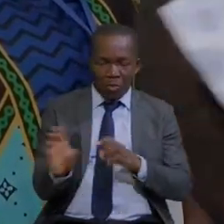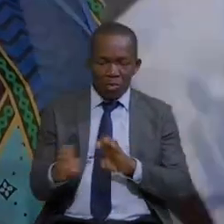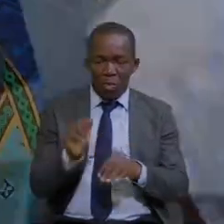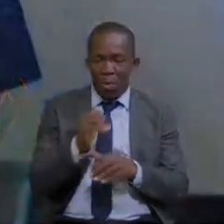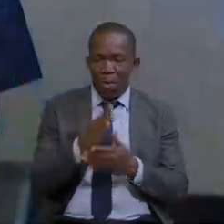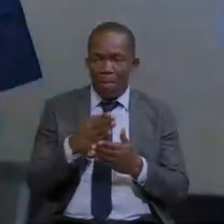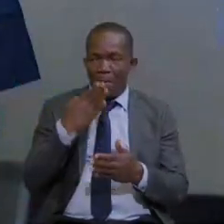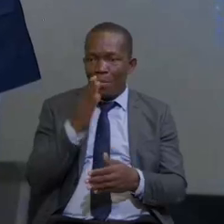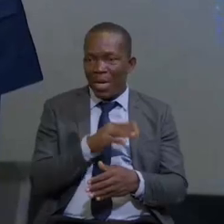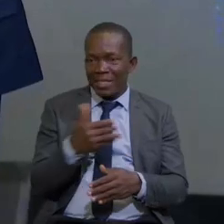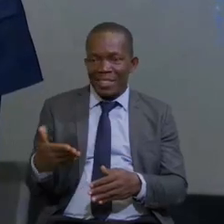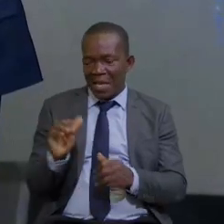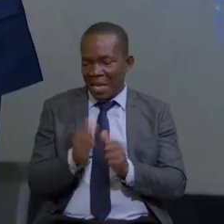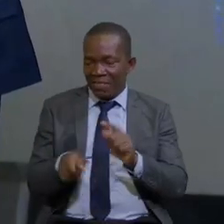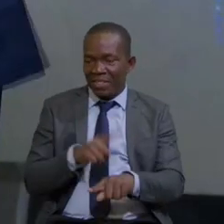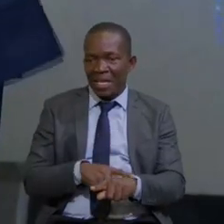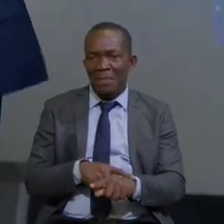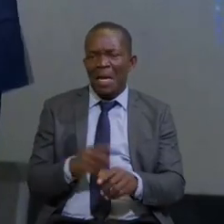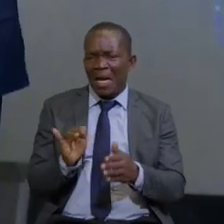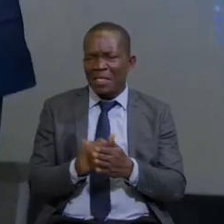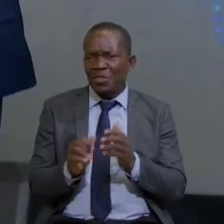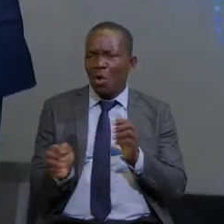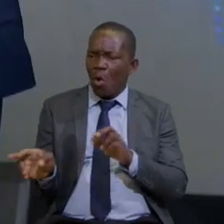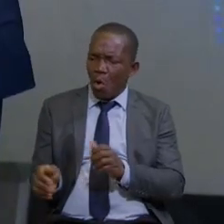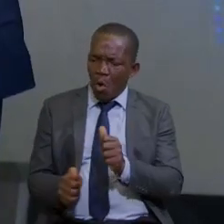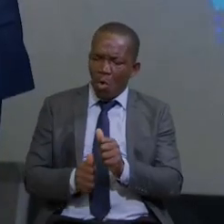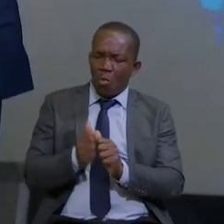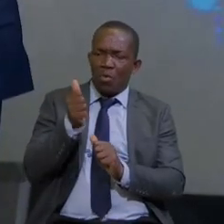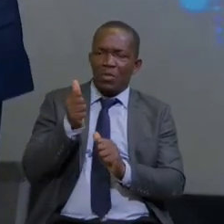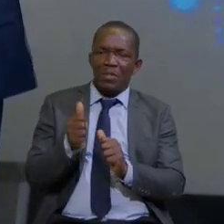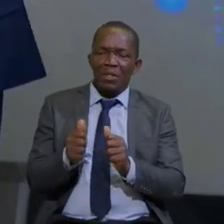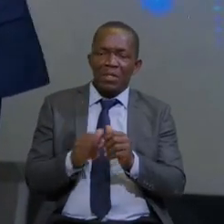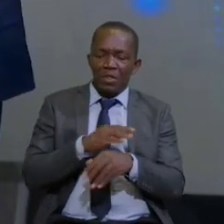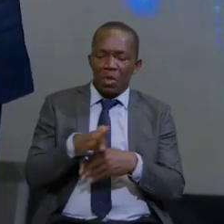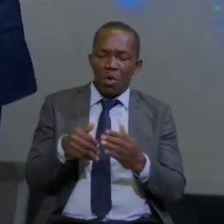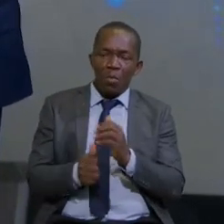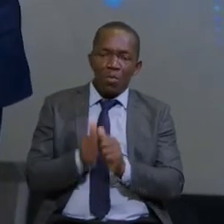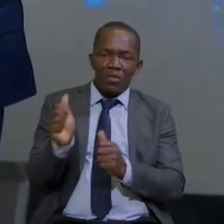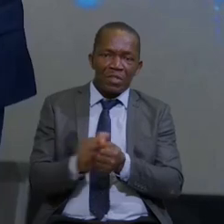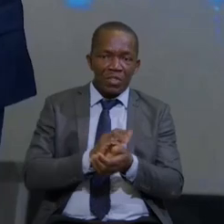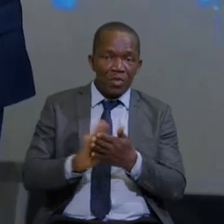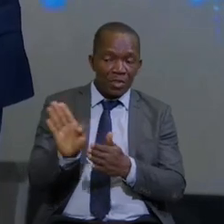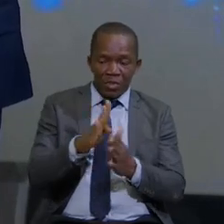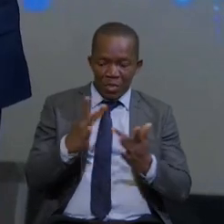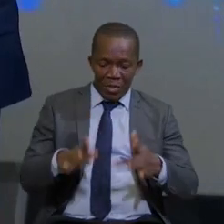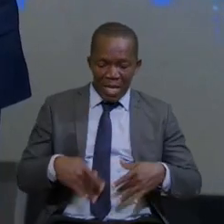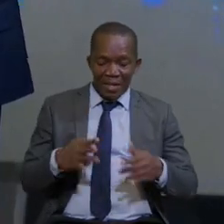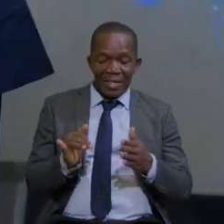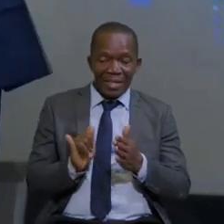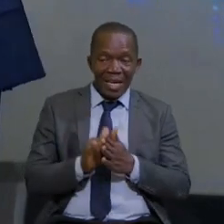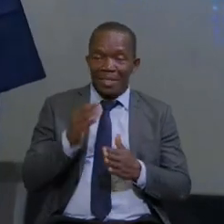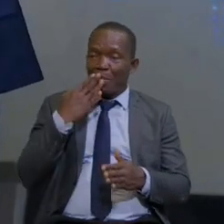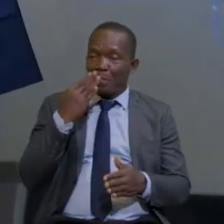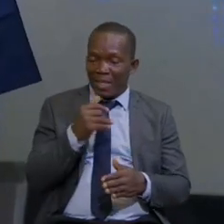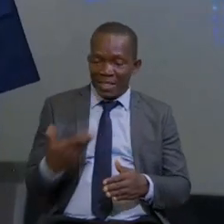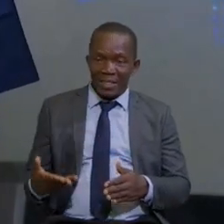Et il t'envoie à la tombe plus rapidement que ton heure. Cette chose qui te pousse de